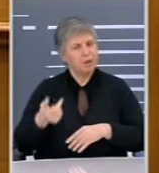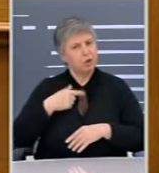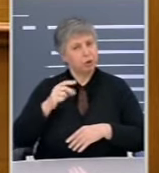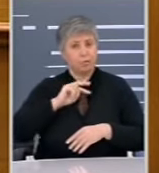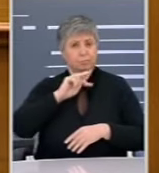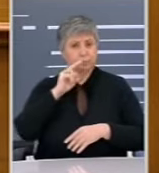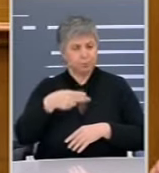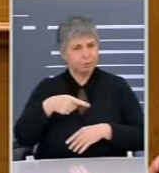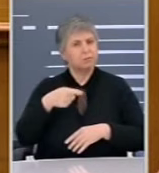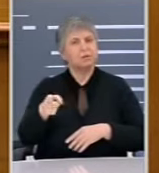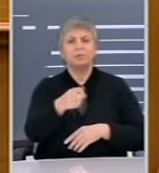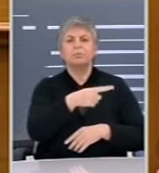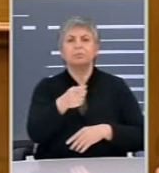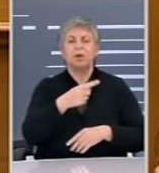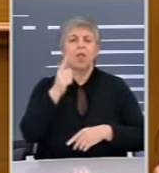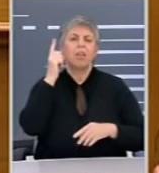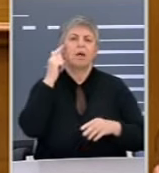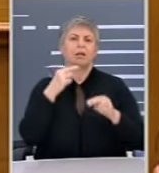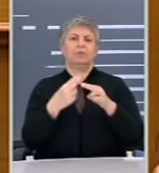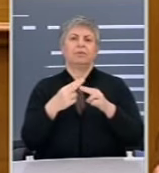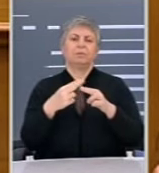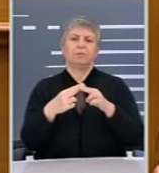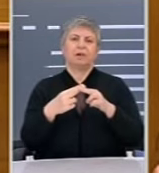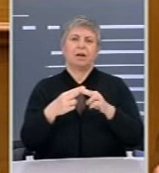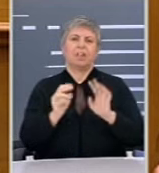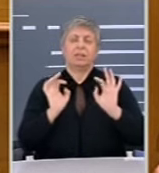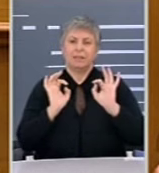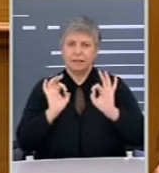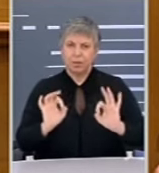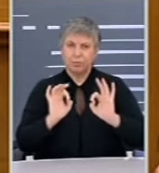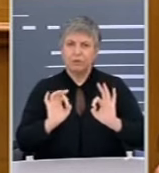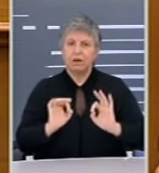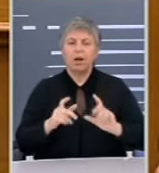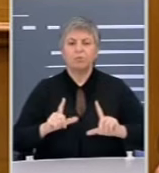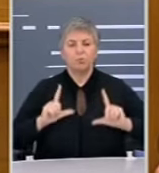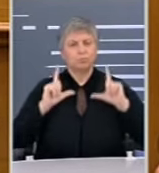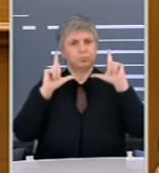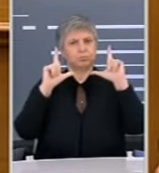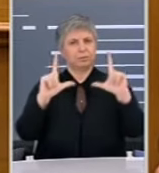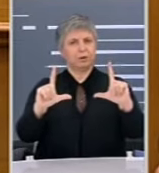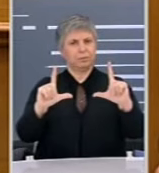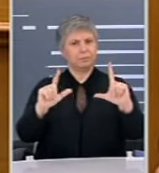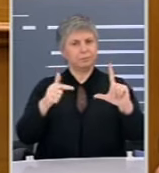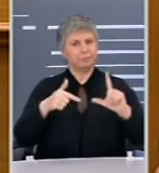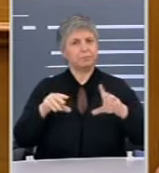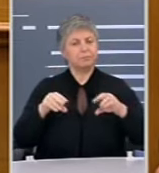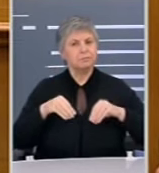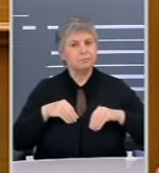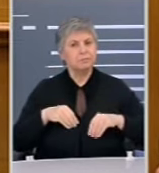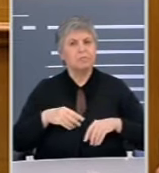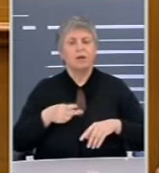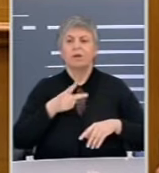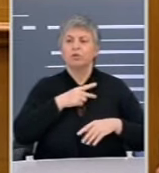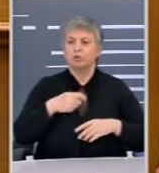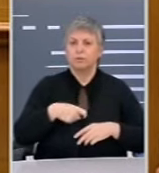συμπεράσματα αλλά θα κριθεί και η αξιοπιστία του πολιτικού συστήματος και κυρίως αυτών που